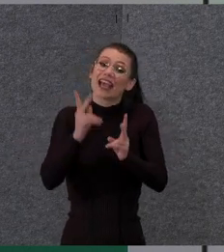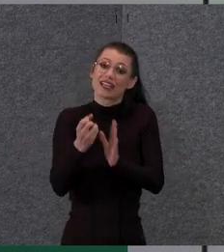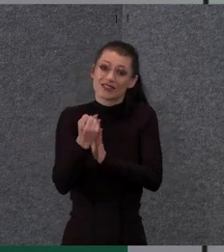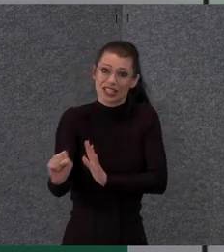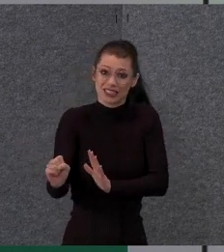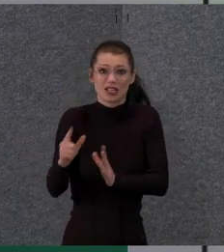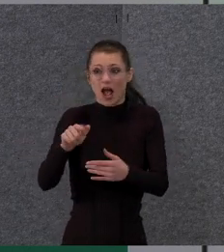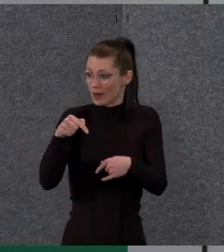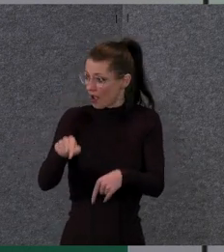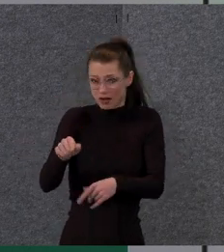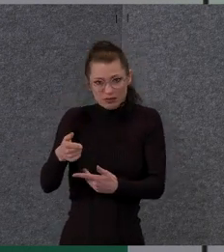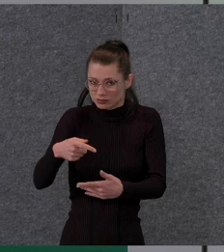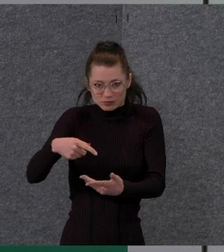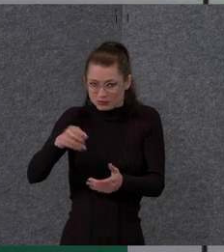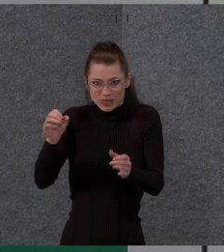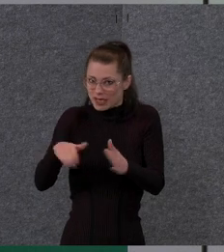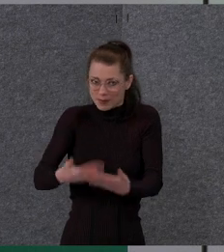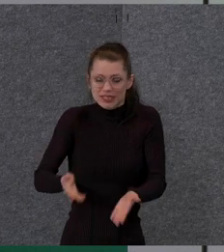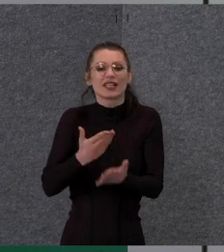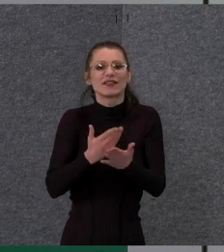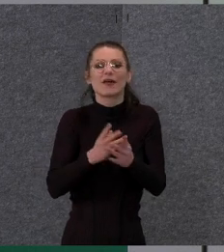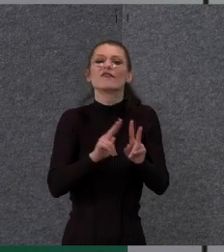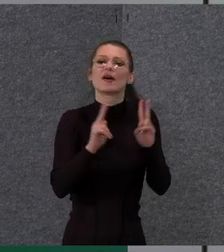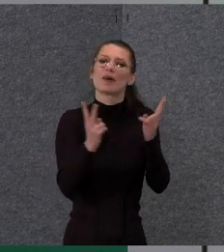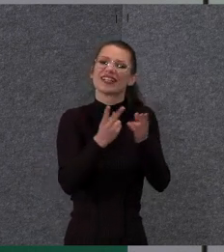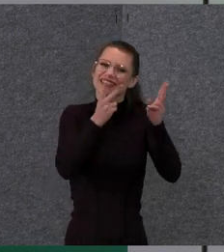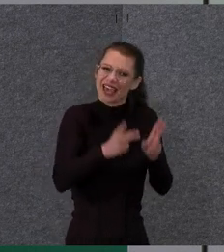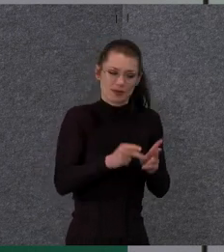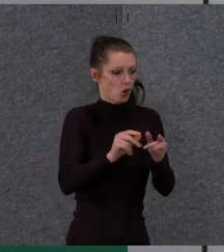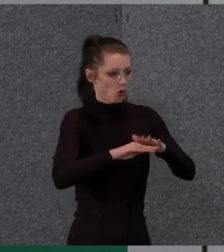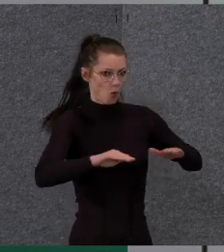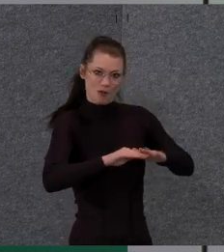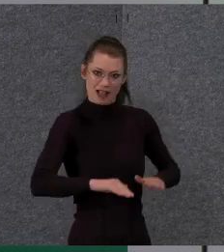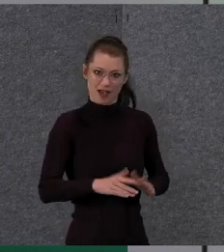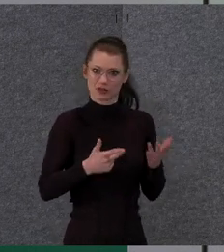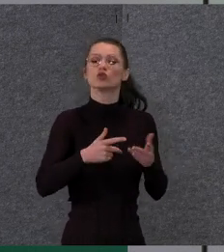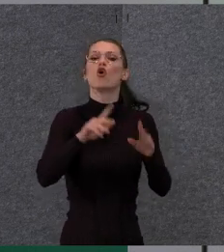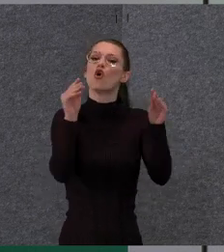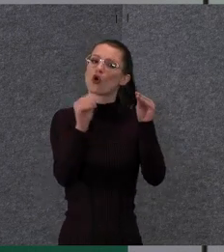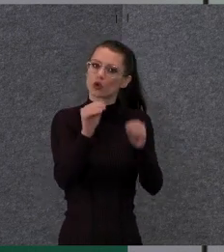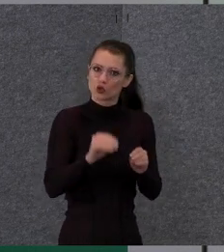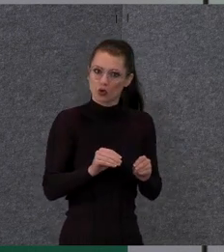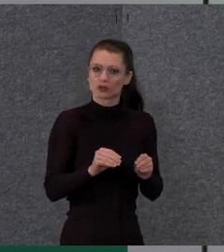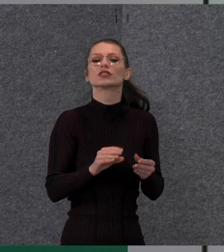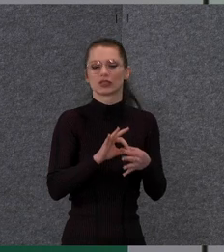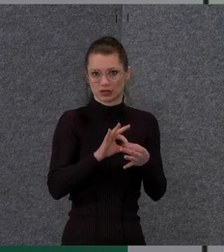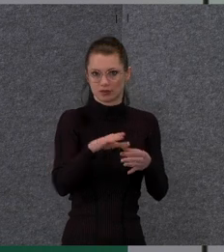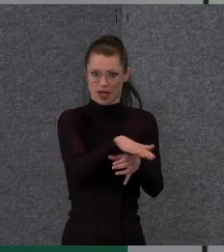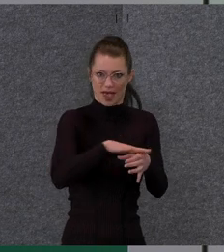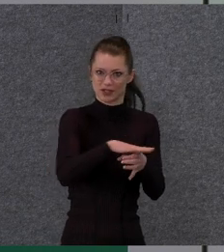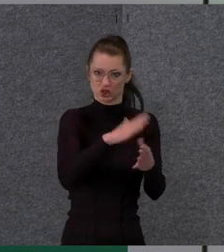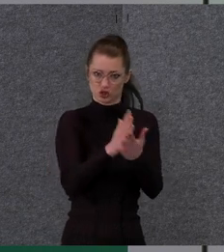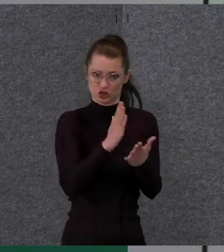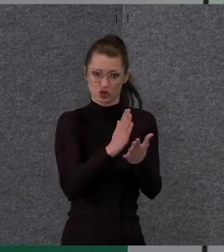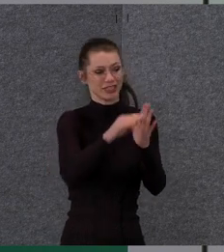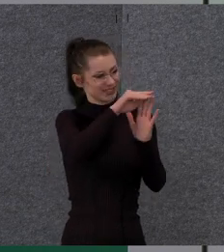brauchen wir ein Verbandsklagerecht, damit endlich die rechtlichen Grundlagen, die schon da sind im Rüstungsexportbereich, auch umgesetzt werden können und